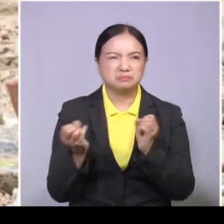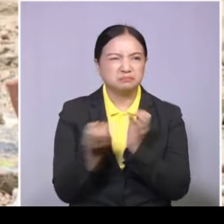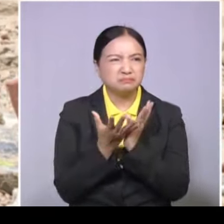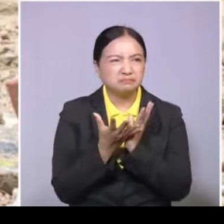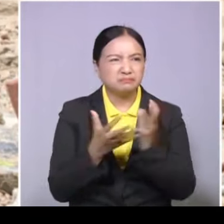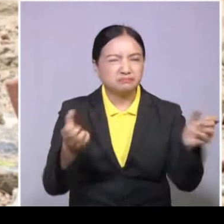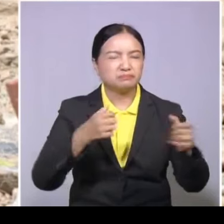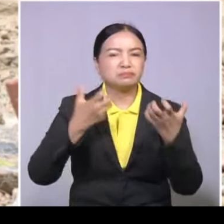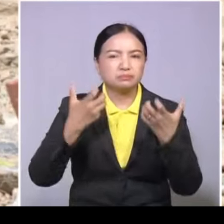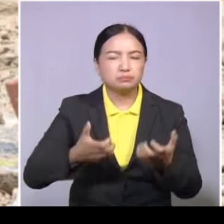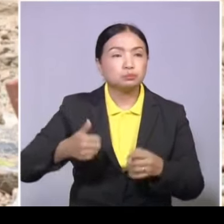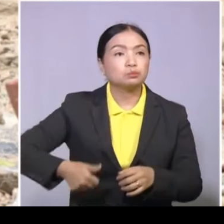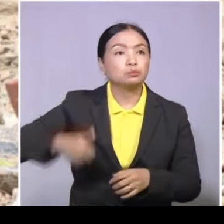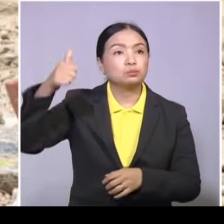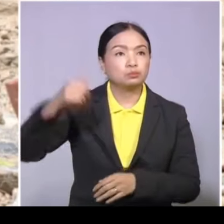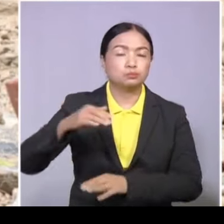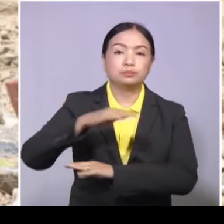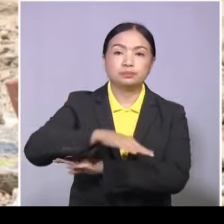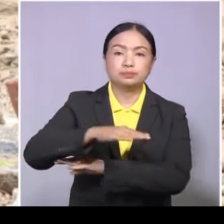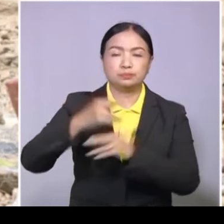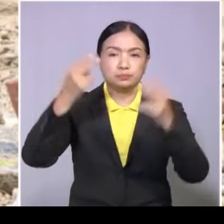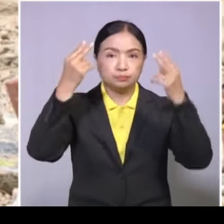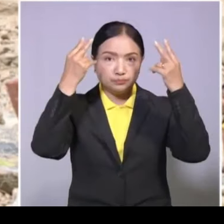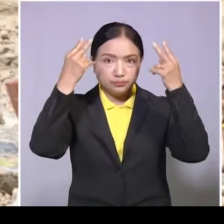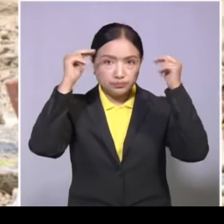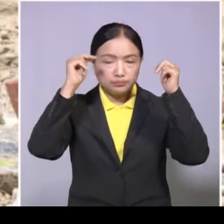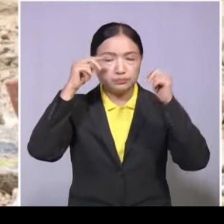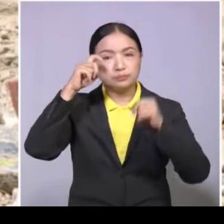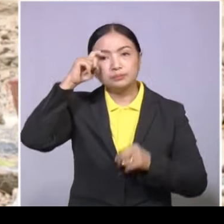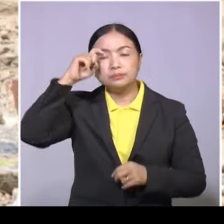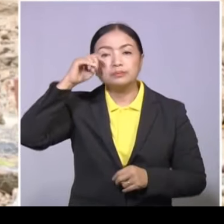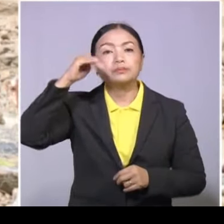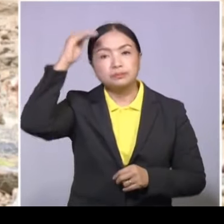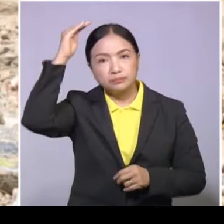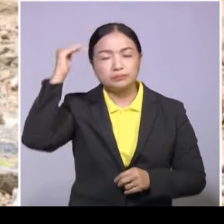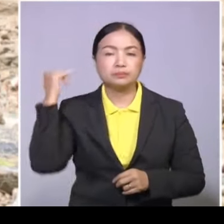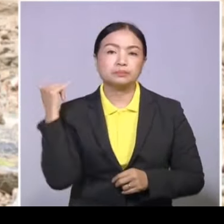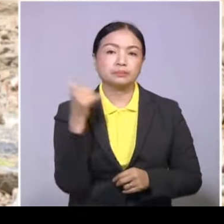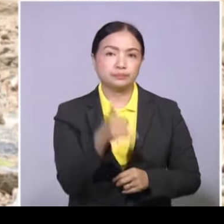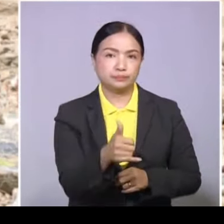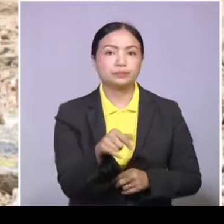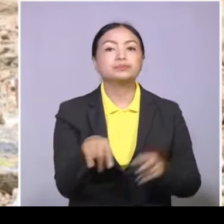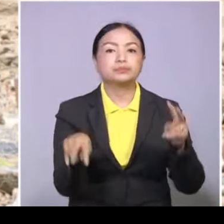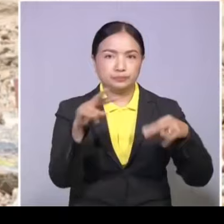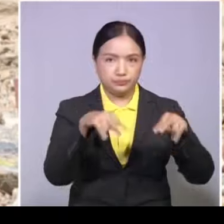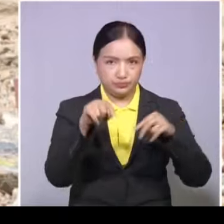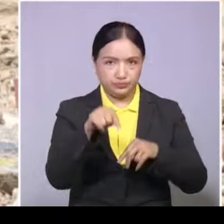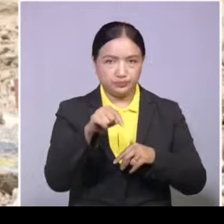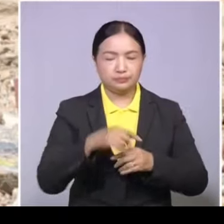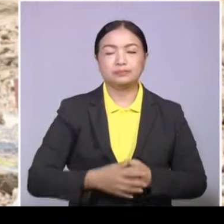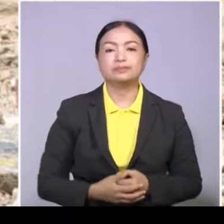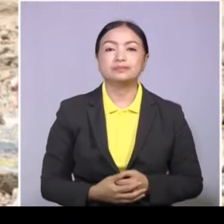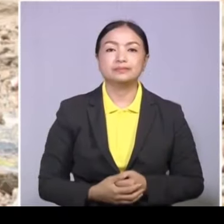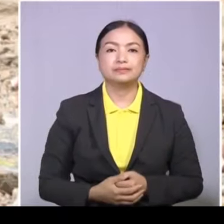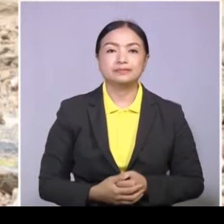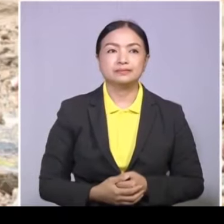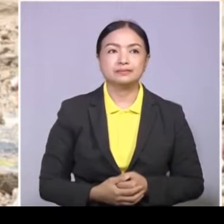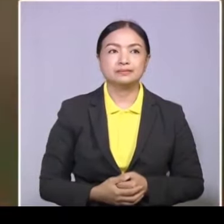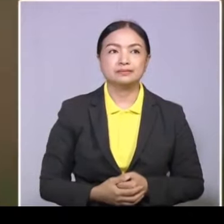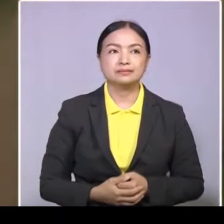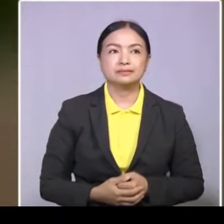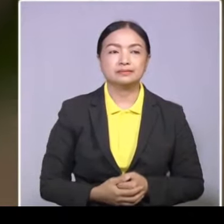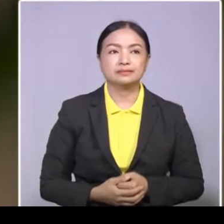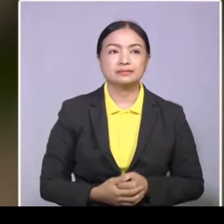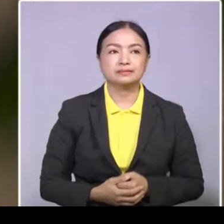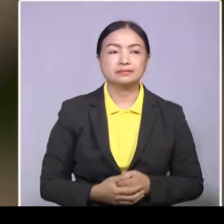ที่สุดซึ่งในช่วงบ่ายแก่ๆวันนี้ค่ะนายกรัฐมนตรีนายเศรษฐาทวีสินก็จะเดินทางลงมาดูพื้นที่ด้วยตัวเองด้วยค่ะ